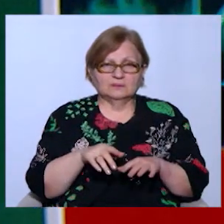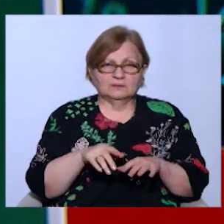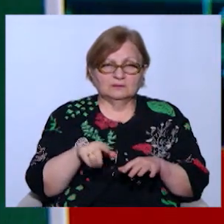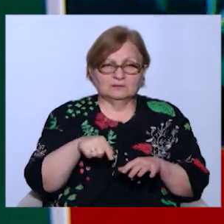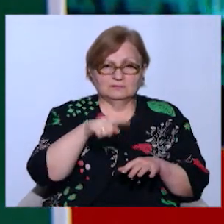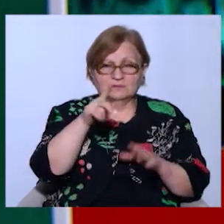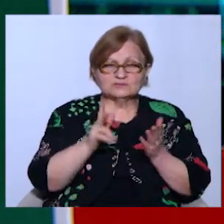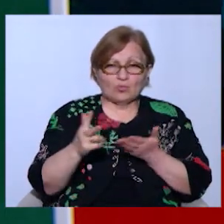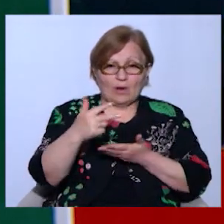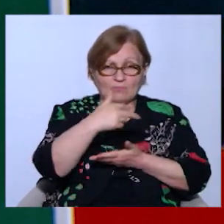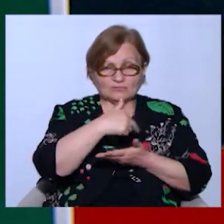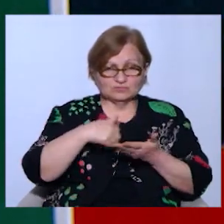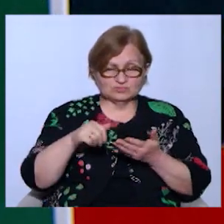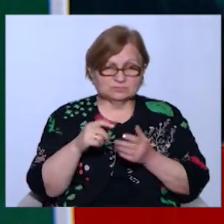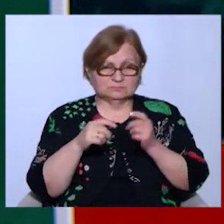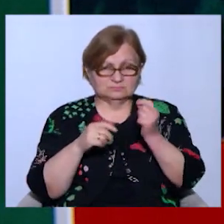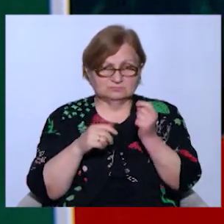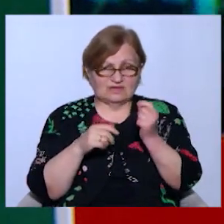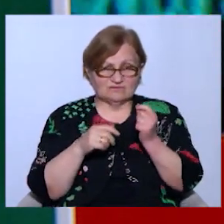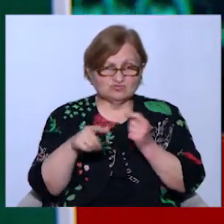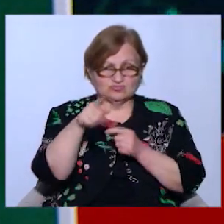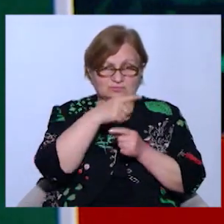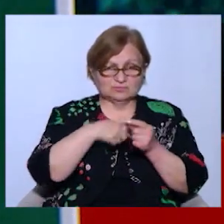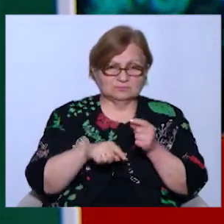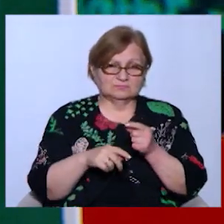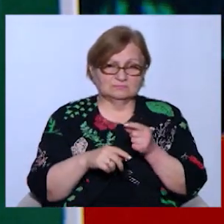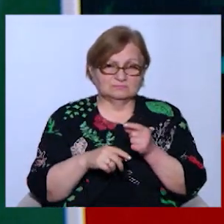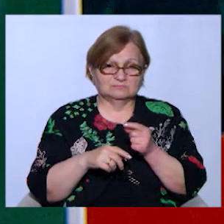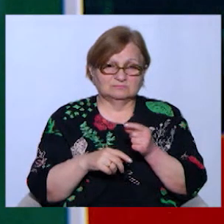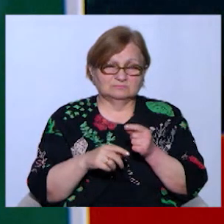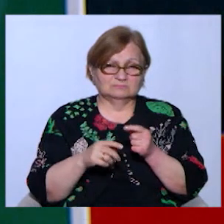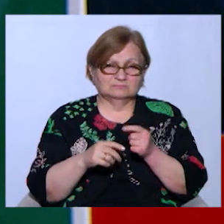ეს ამოჭრილი რაღაცა მიკავია ხელში, აი ესეთი რომ იყოს, აი